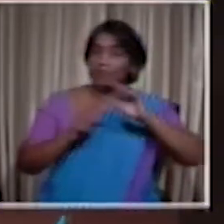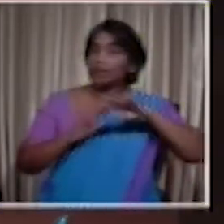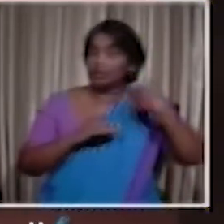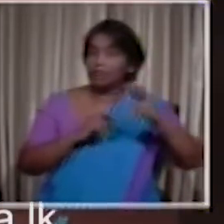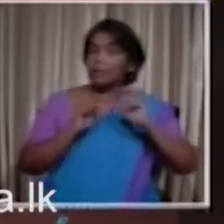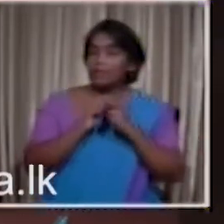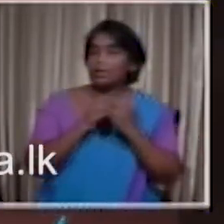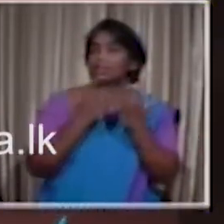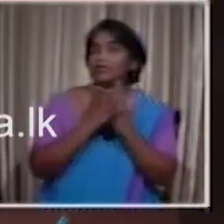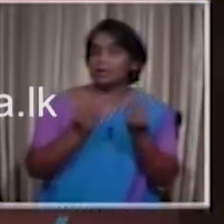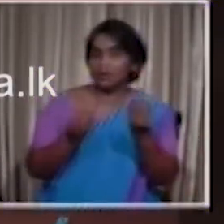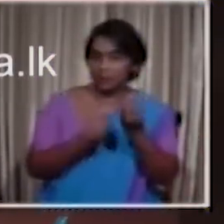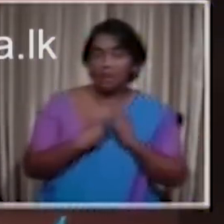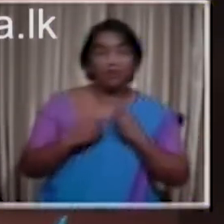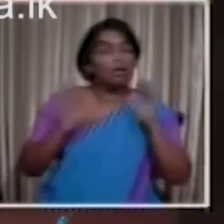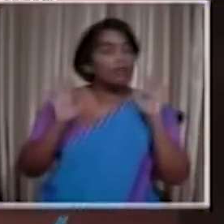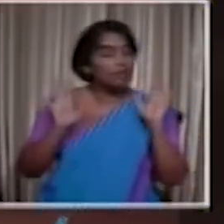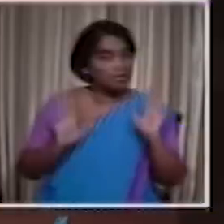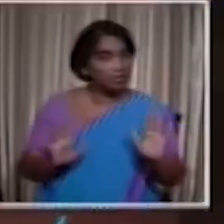जनता